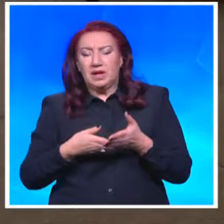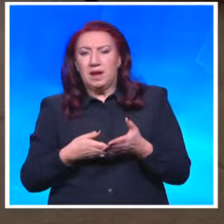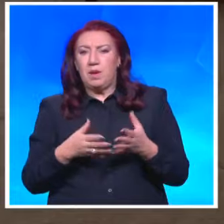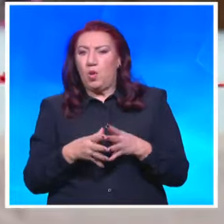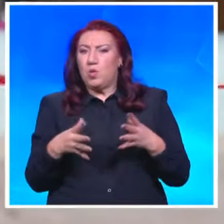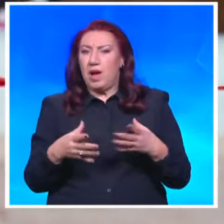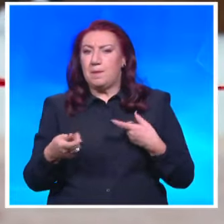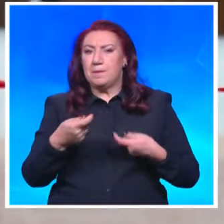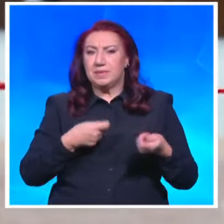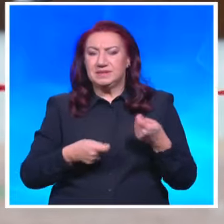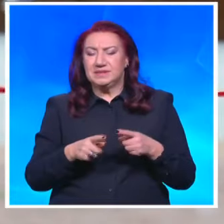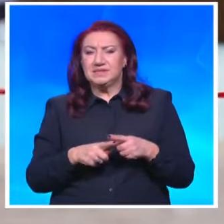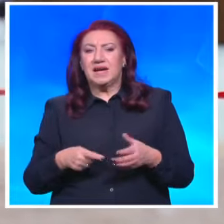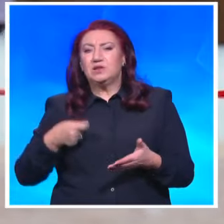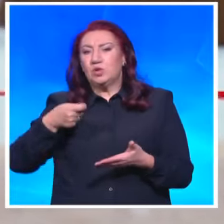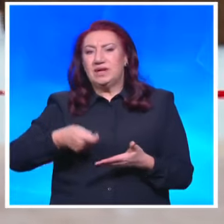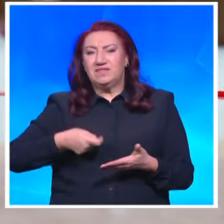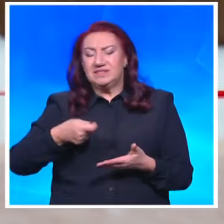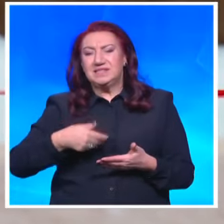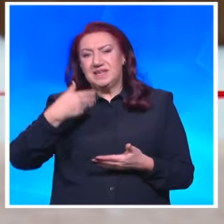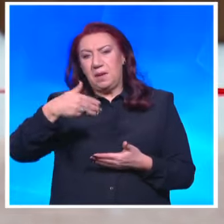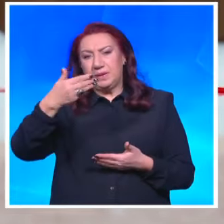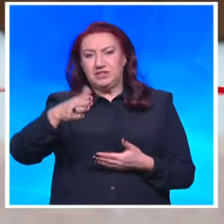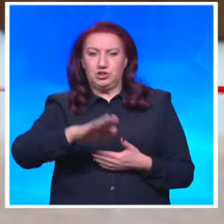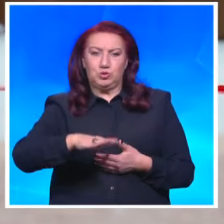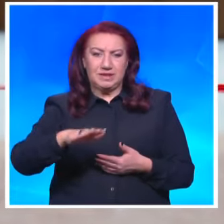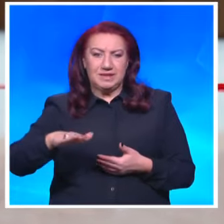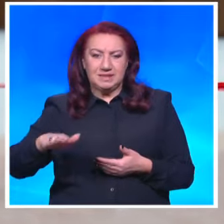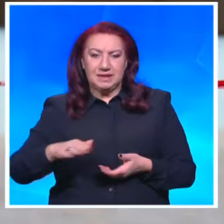в бъдещето на децата и художествената гимнастика.